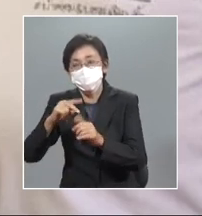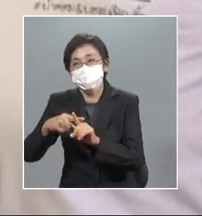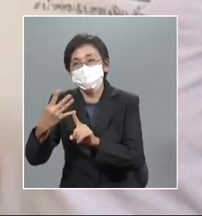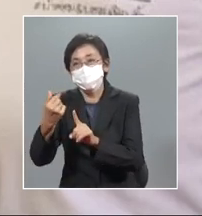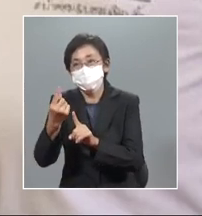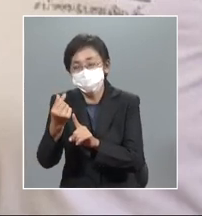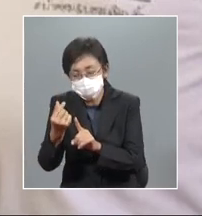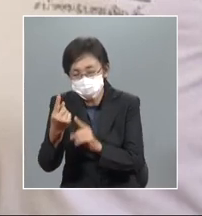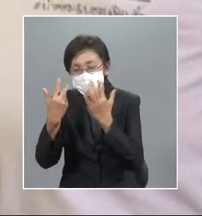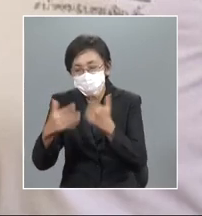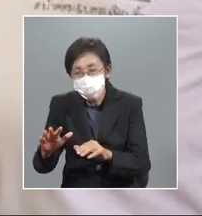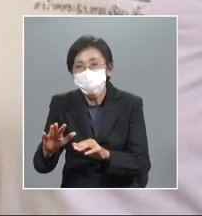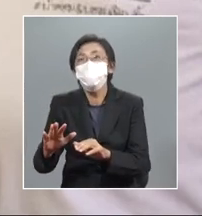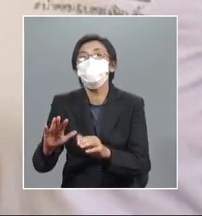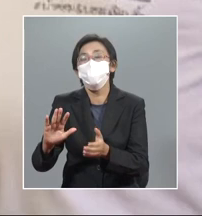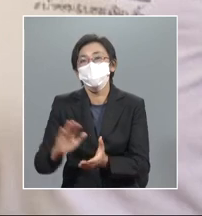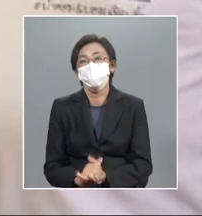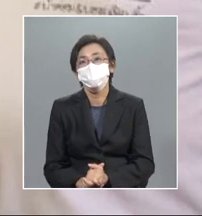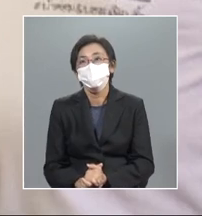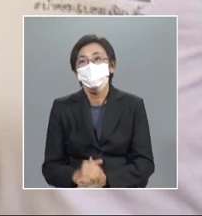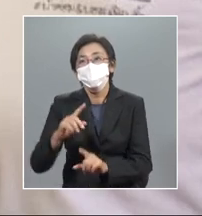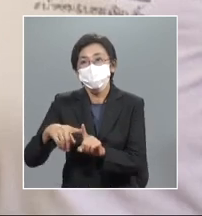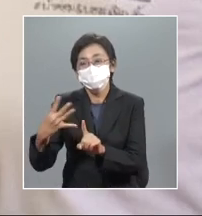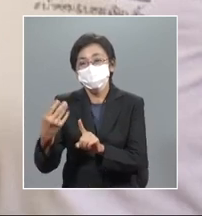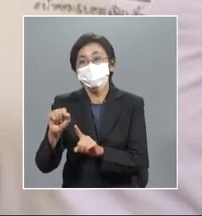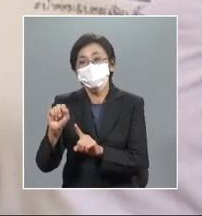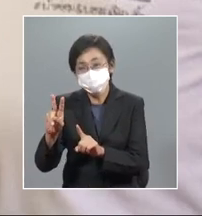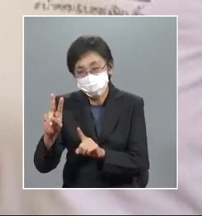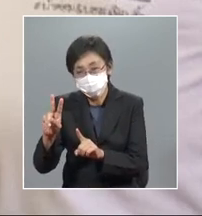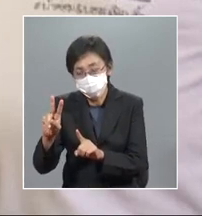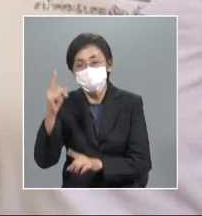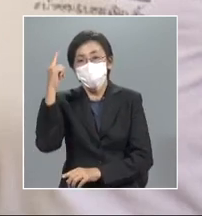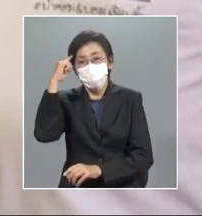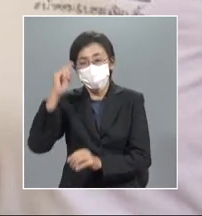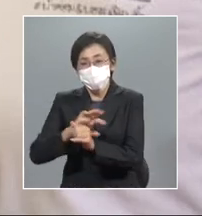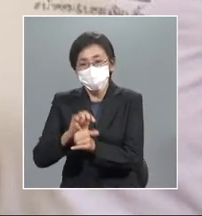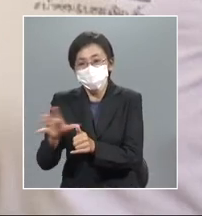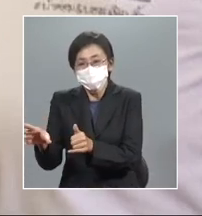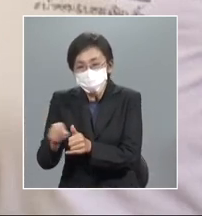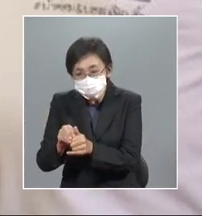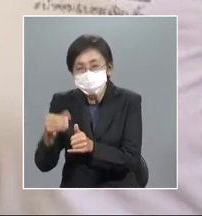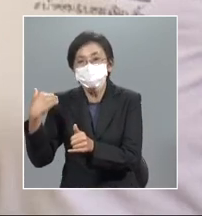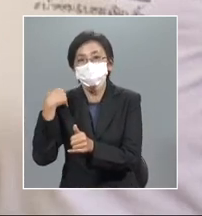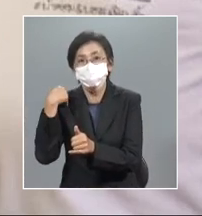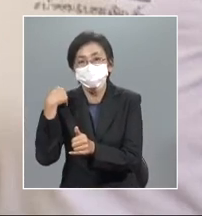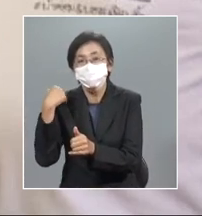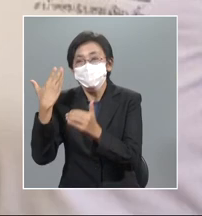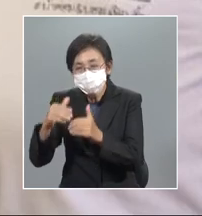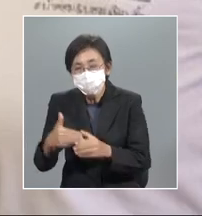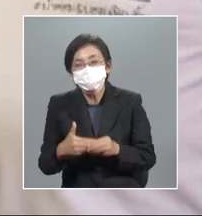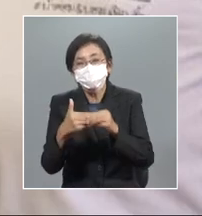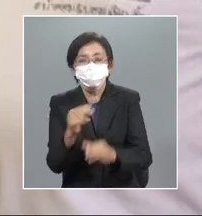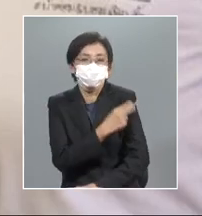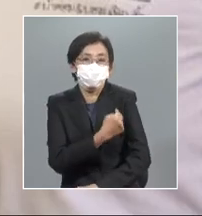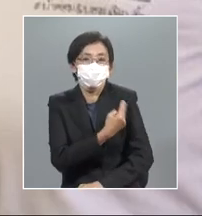จากนั้นก็ทราบในวันรุ่งขึ้นเนี่ยนะฮะว่าติดเชื้อโกวิทในทีนะครับหลังจากนั้นเข้ารักษาตัว